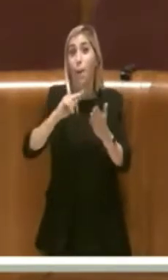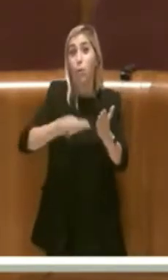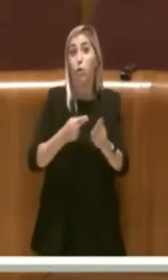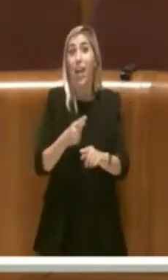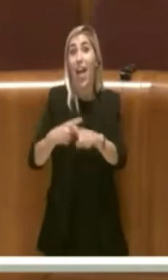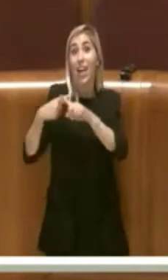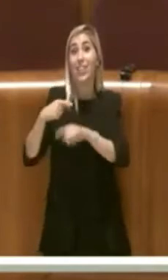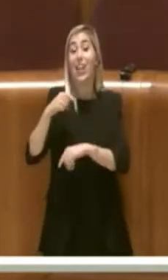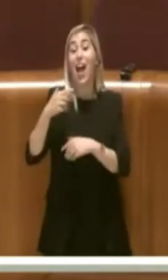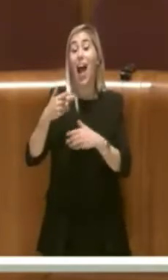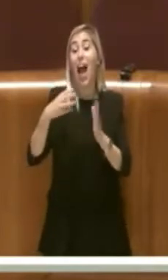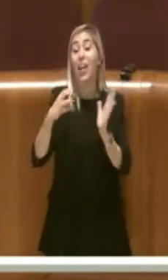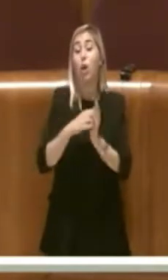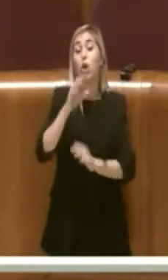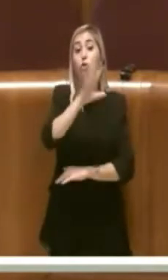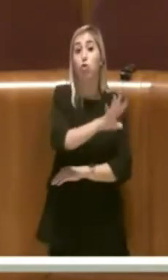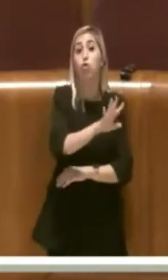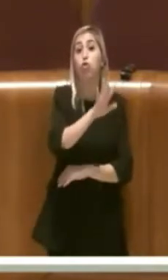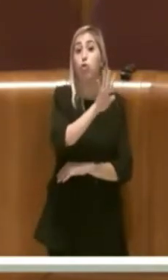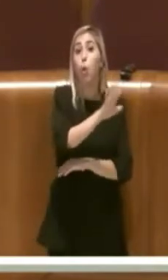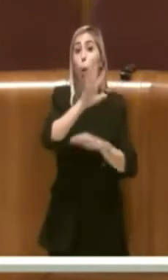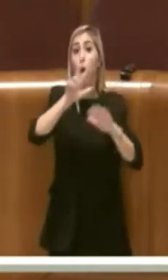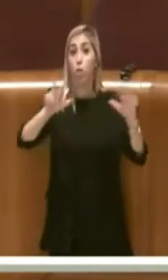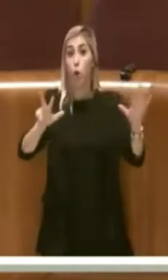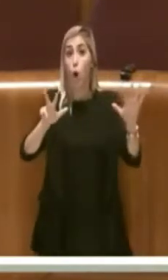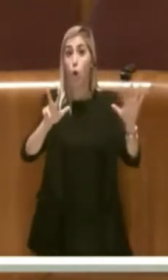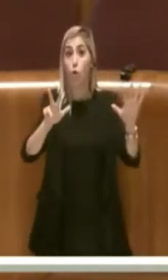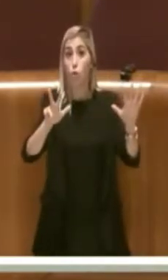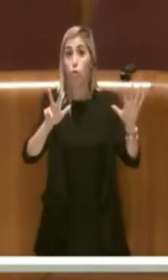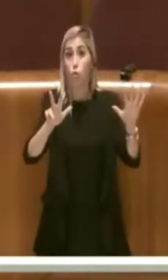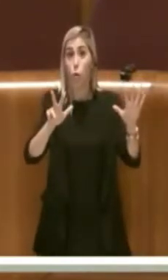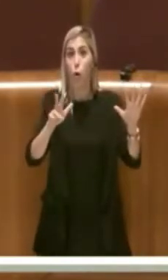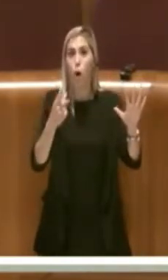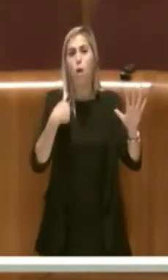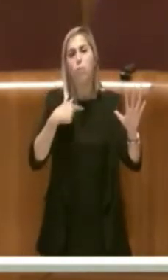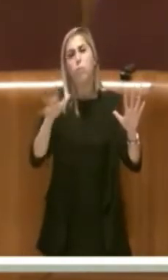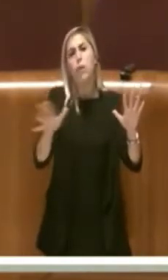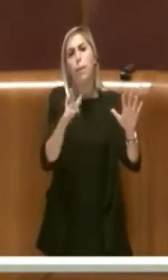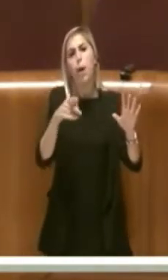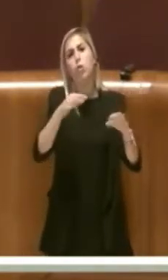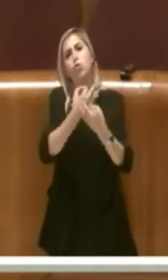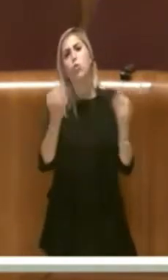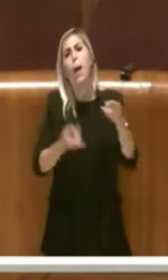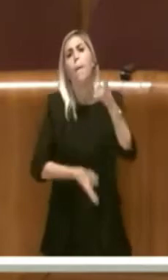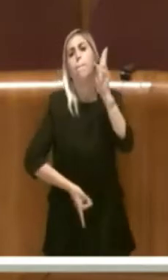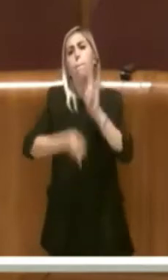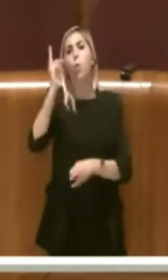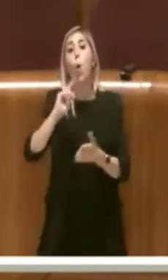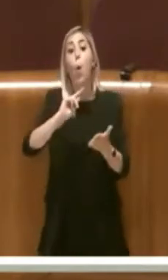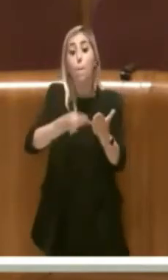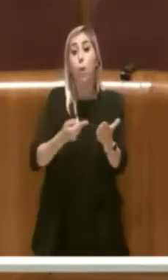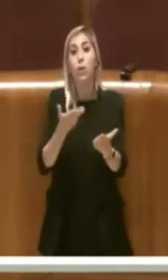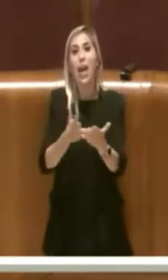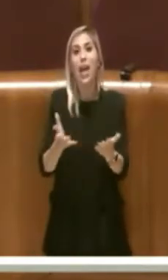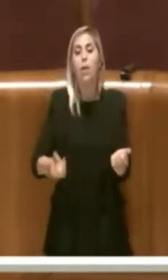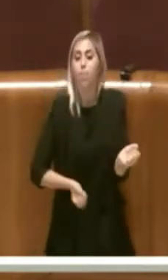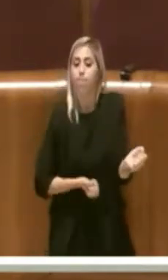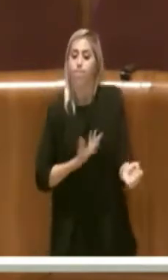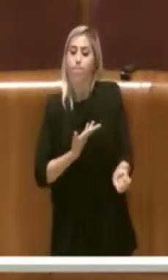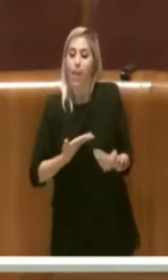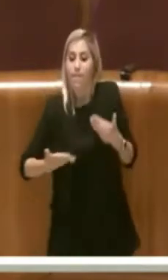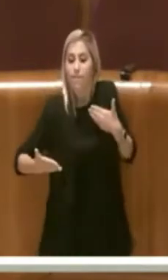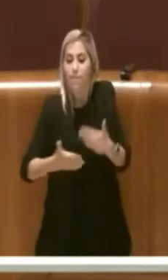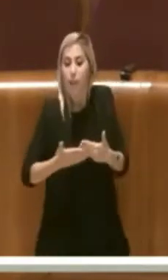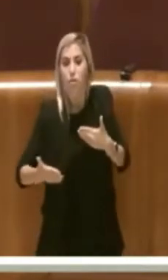quelle urgenti, assumono la veste che secondo noi è più giusta, ossia delle mozioni che esprimono sentimenti,